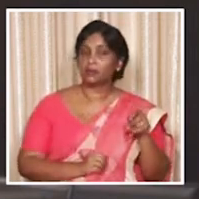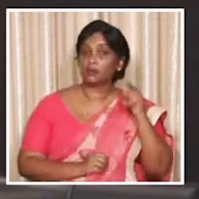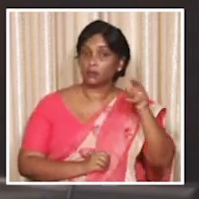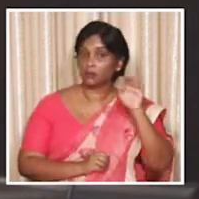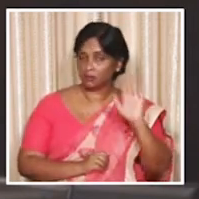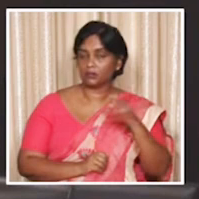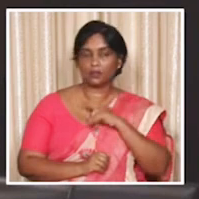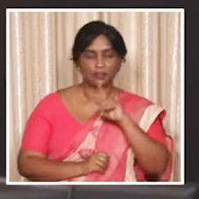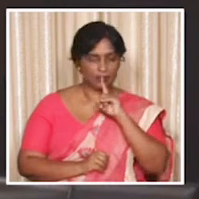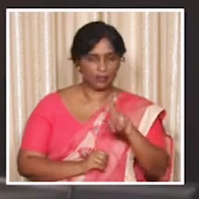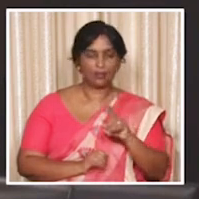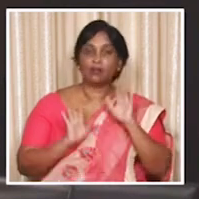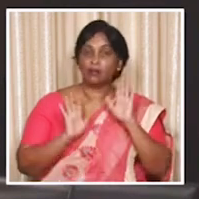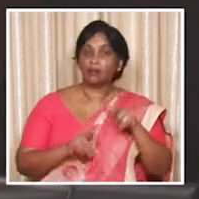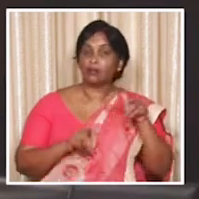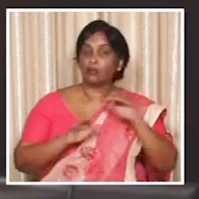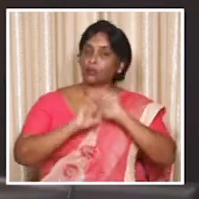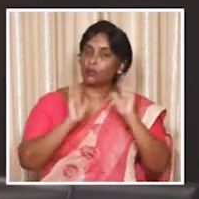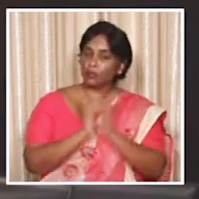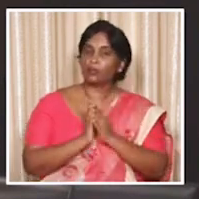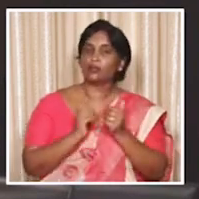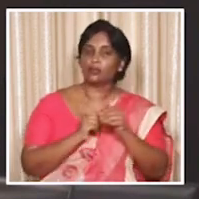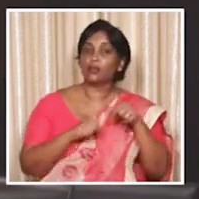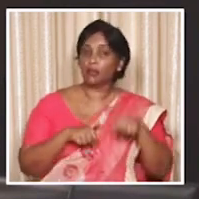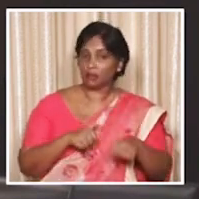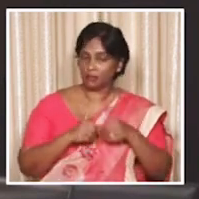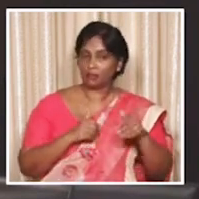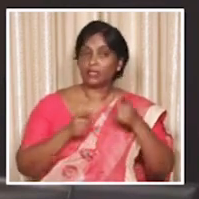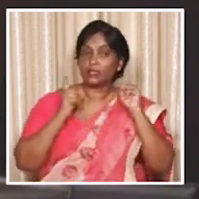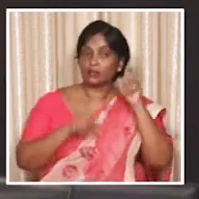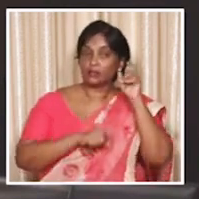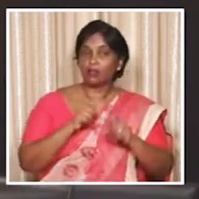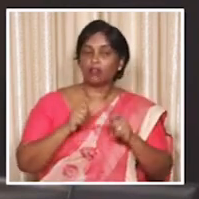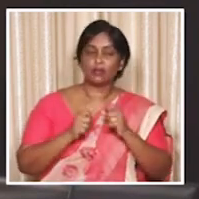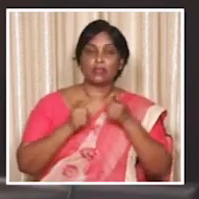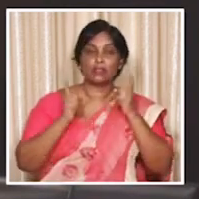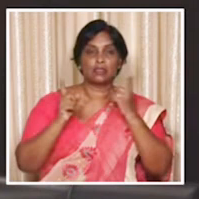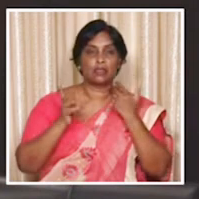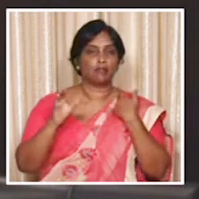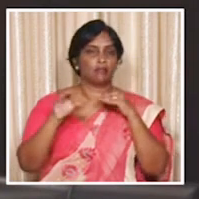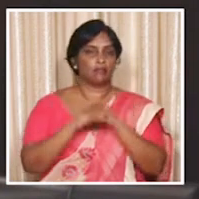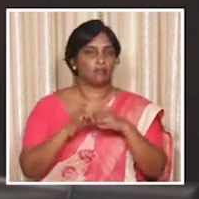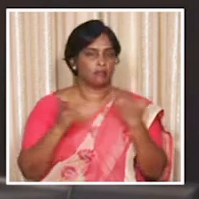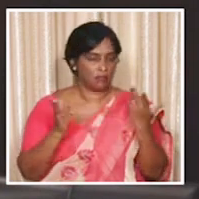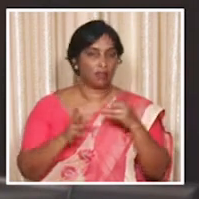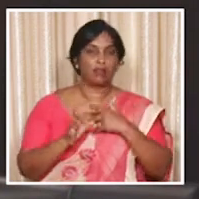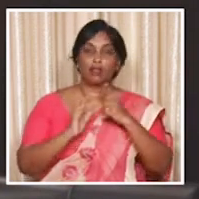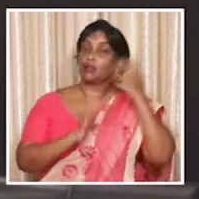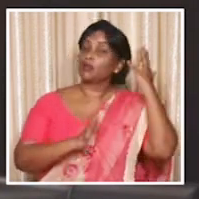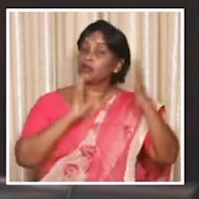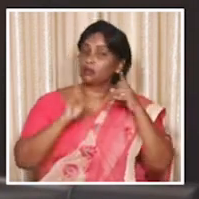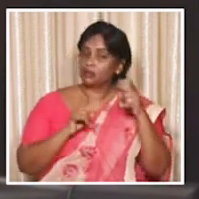ඔවුන්ගේ පැත්තෙන් සඳහන් වුණා. කොහොම වුණත් මේ සියල්ල හමුවේ අද වෙනකොට ක්‍රීඩකයින්ට ලීග් ක්‍රීඩා කරන්න බැරි වෙලා තියෙනවා. ඒ වගේම